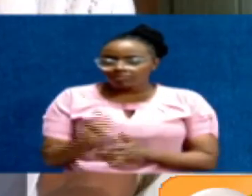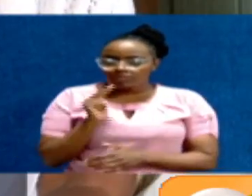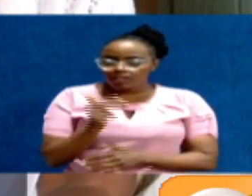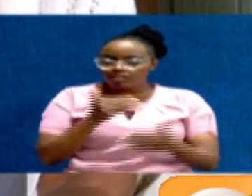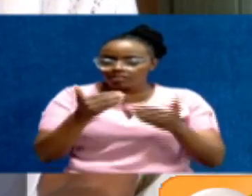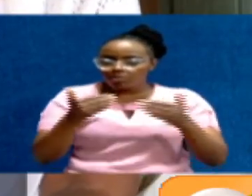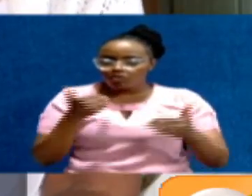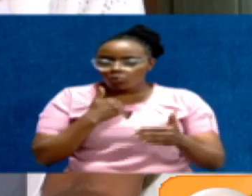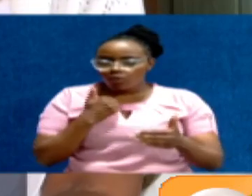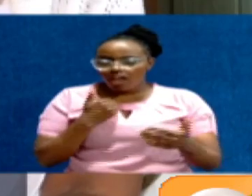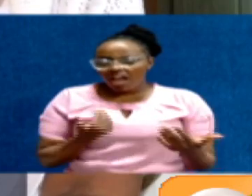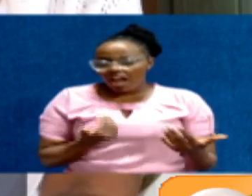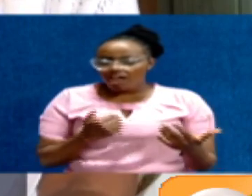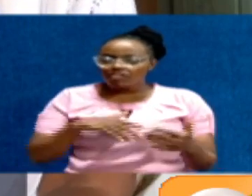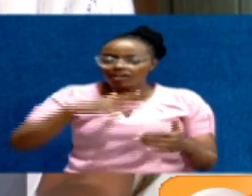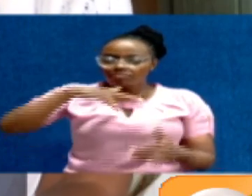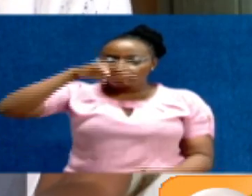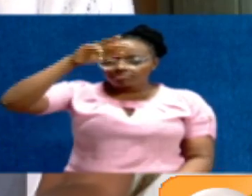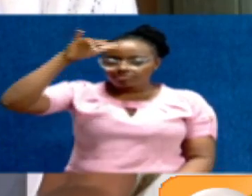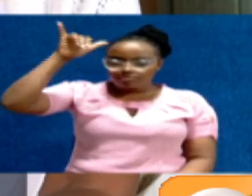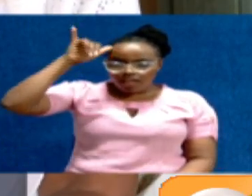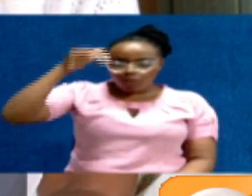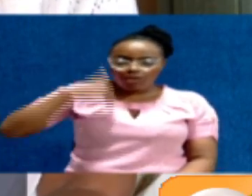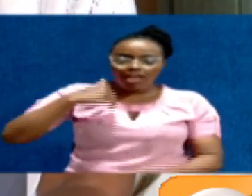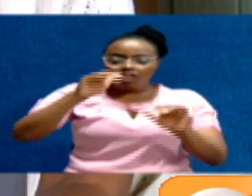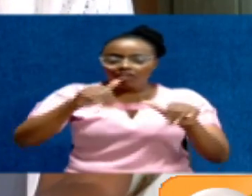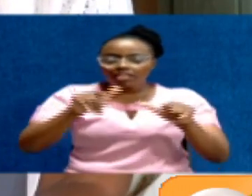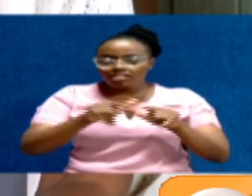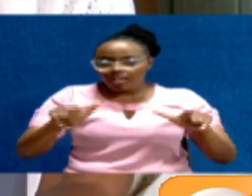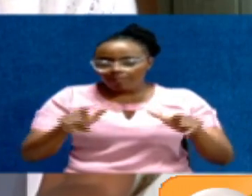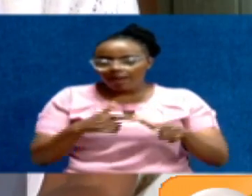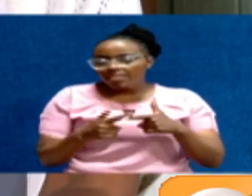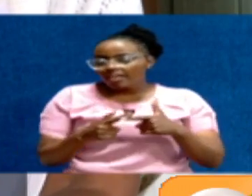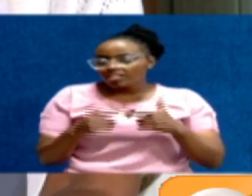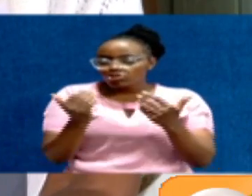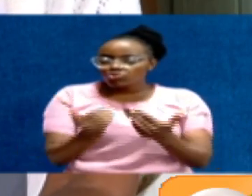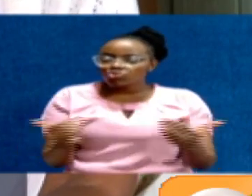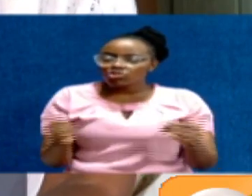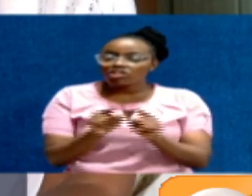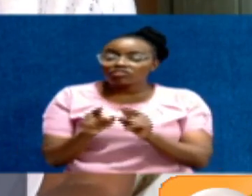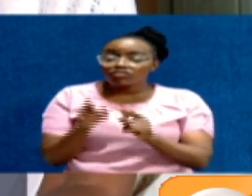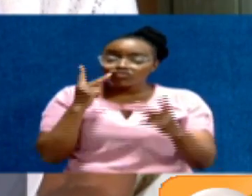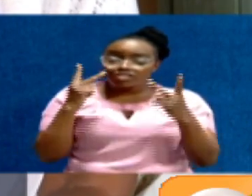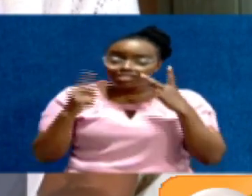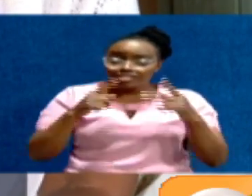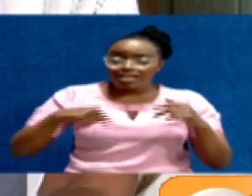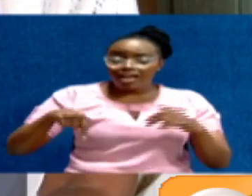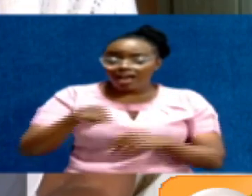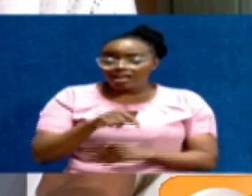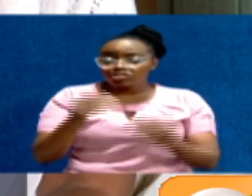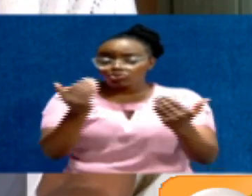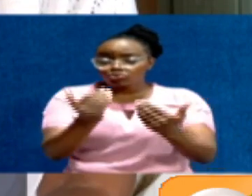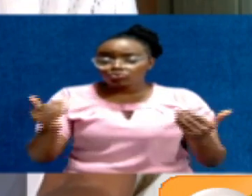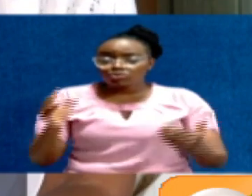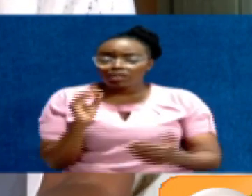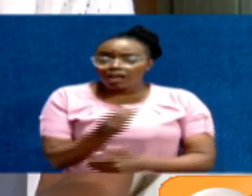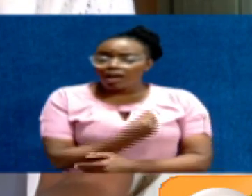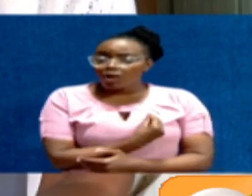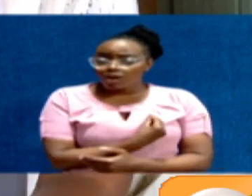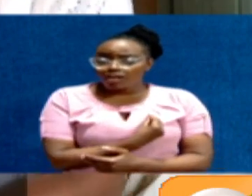Tulikuwa na ng'ombe, tukawa na shamba, watoto pia. Unaona sisi watoto